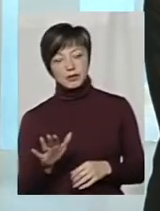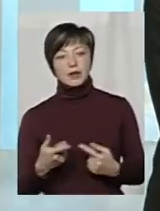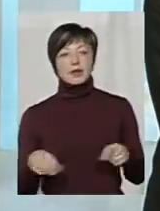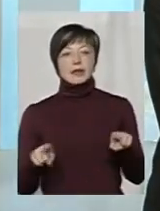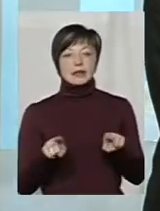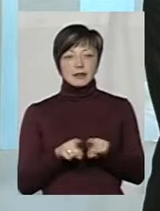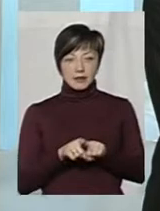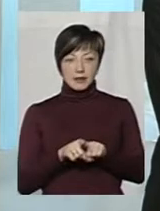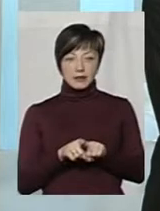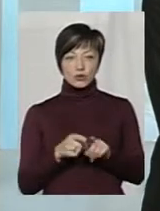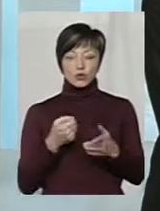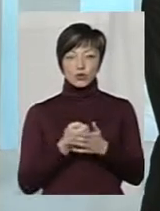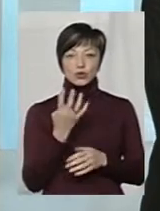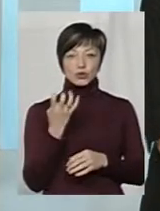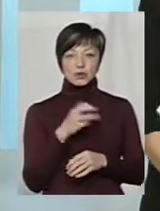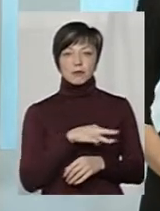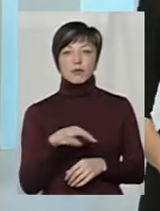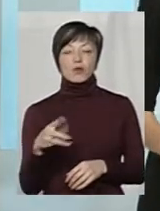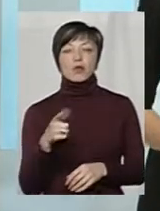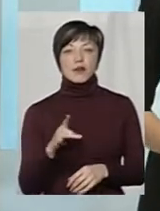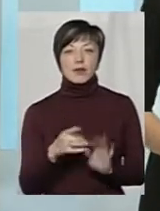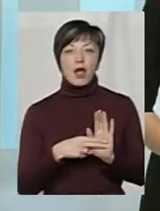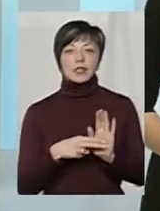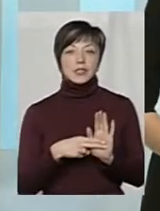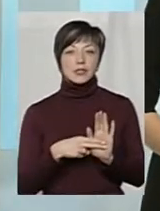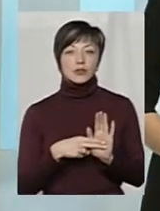Таким чином, десь до 400 мільйонів гривень акцизного